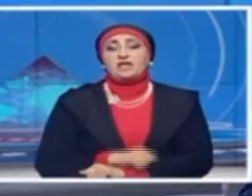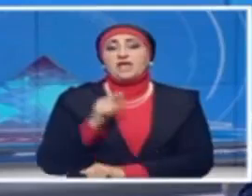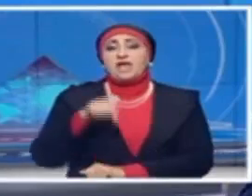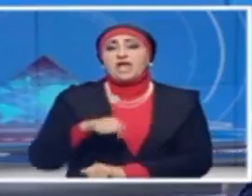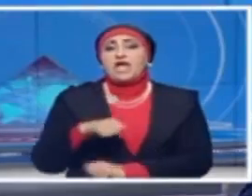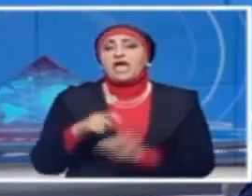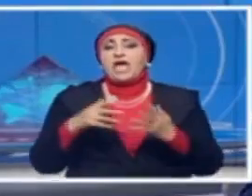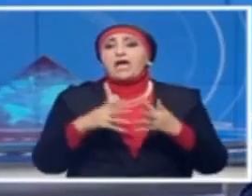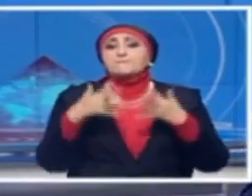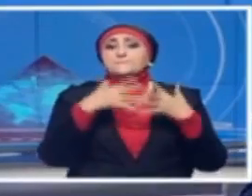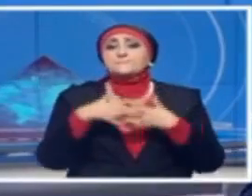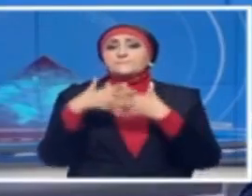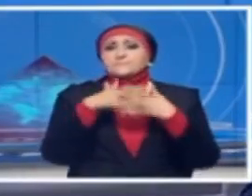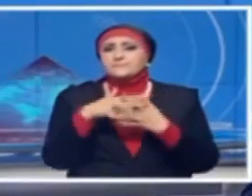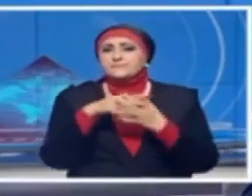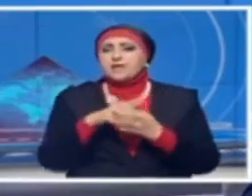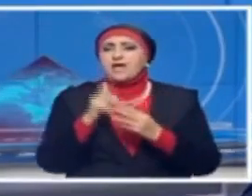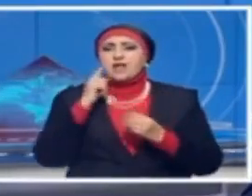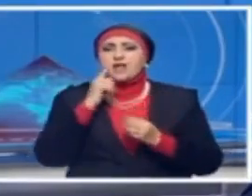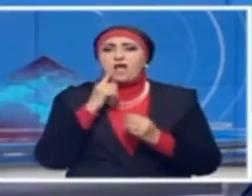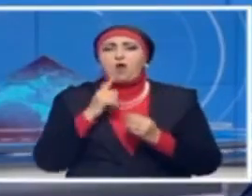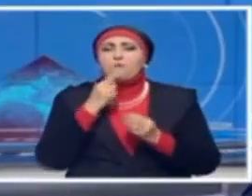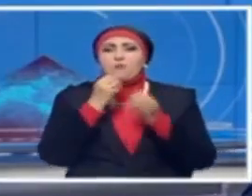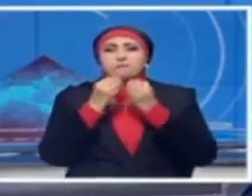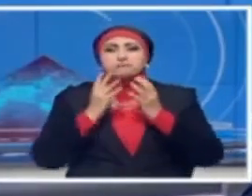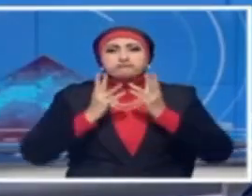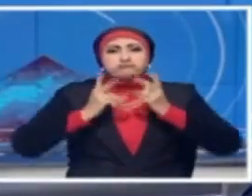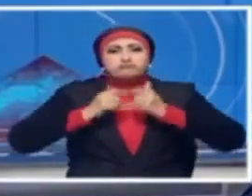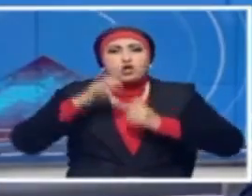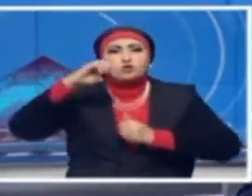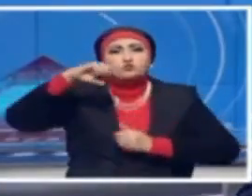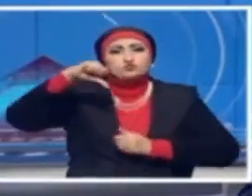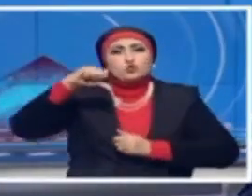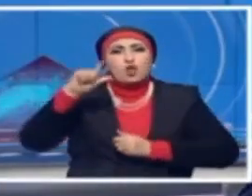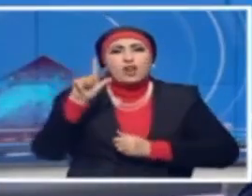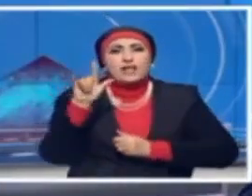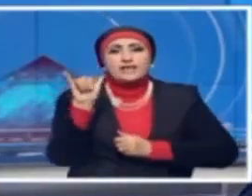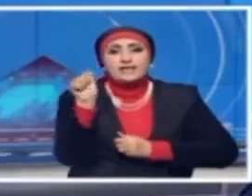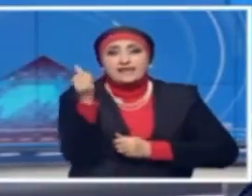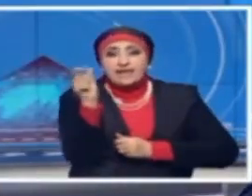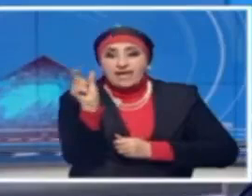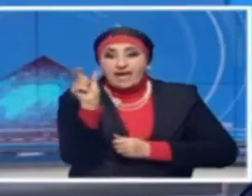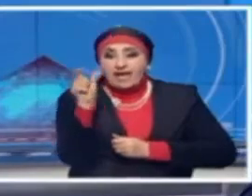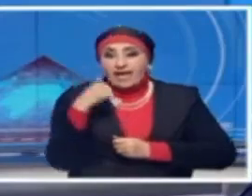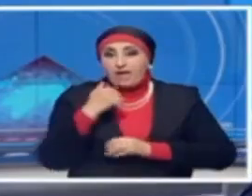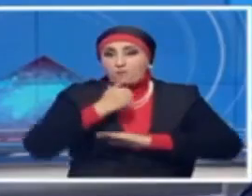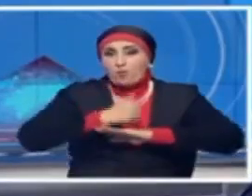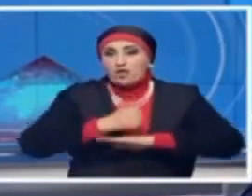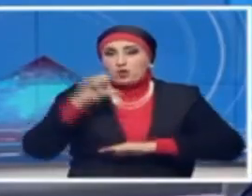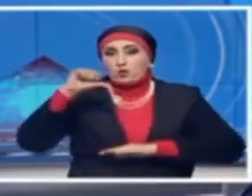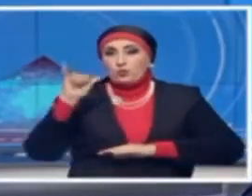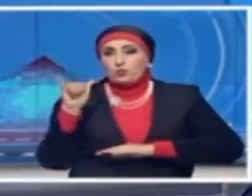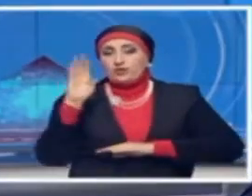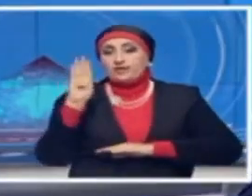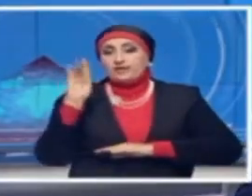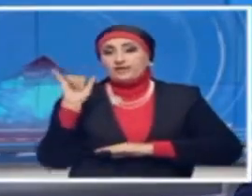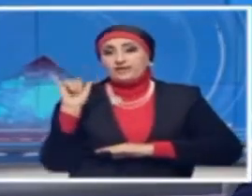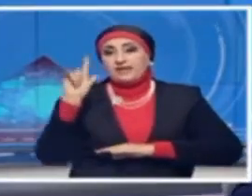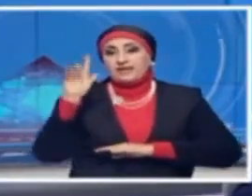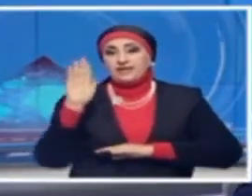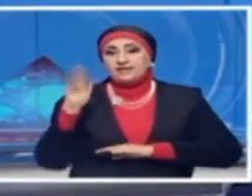اقتربت الولايات المتحدة خطوة على طريق استلام جوليان أسانج مؤسس ويكيليكس الذي نشر وثائق